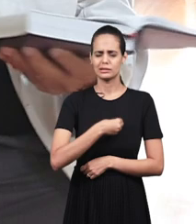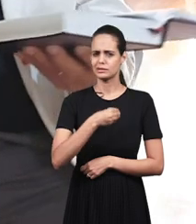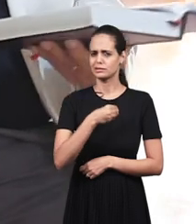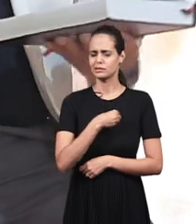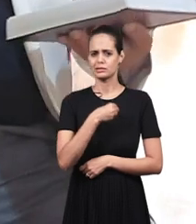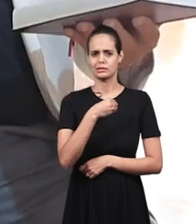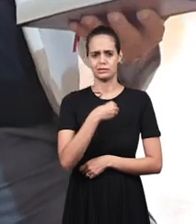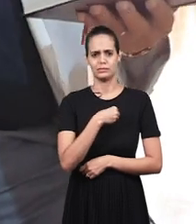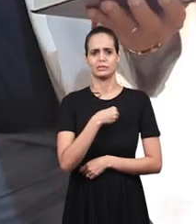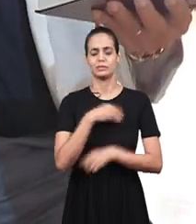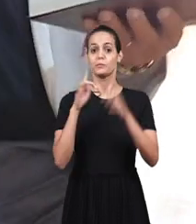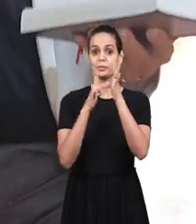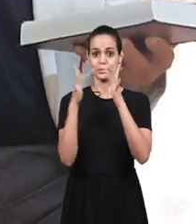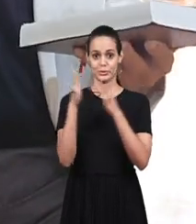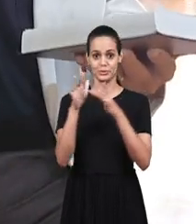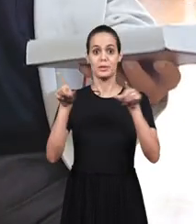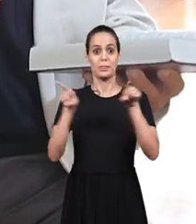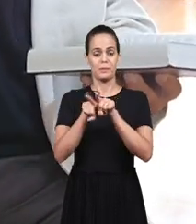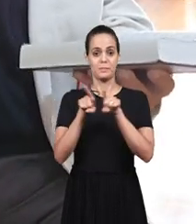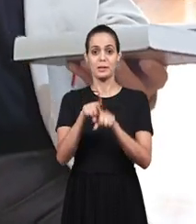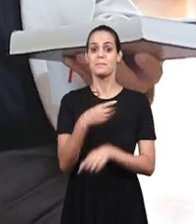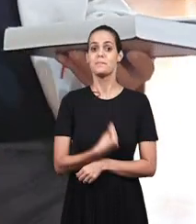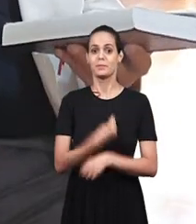vu toutes